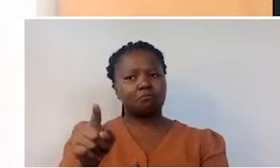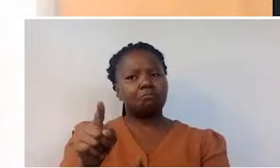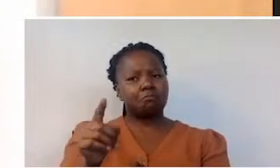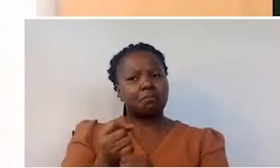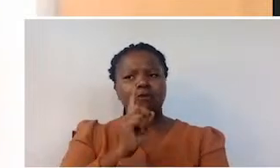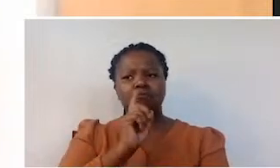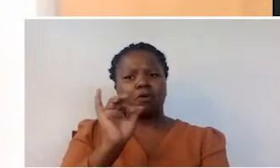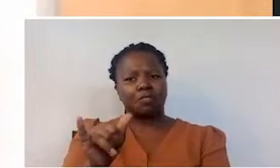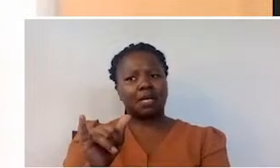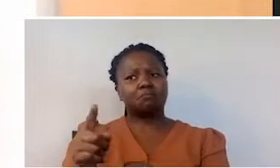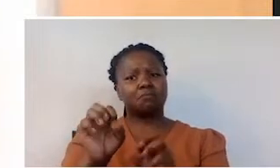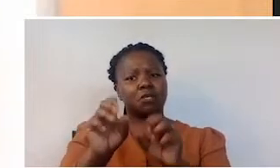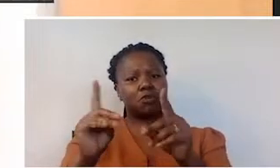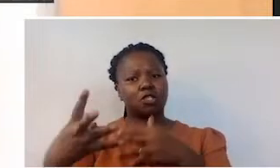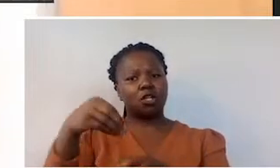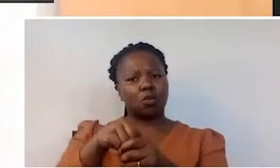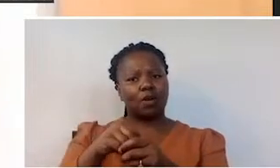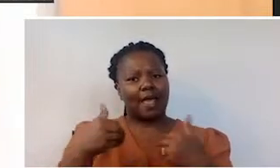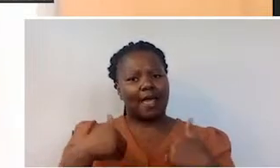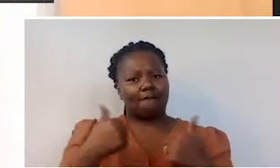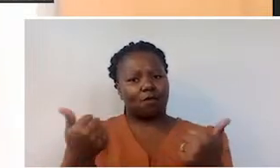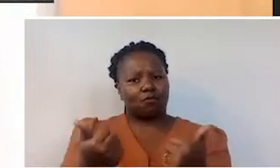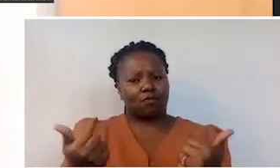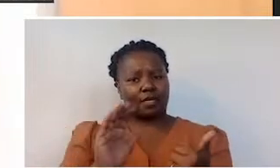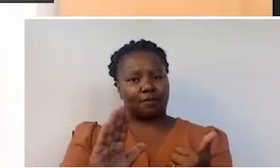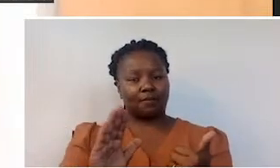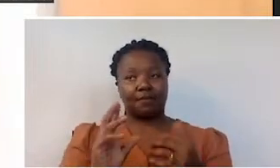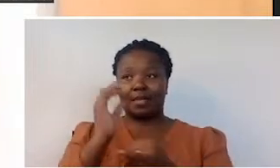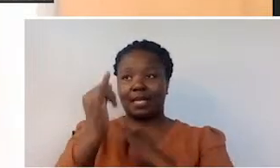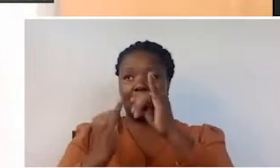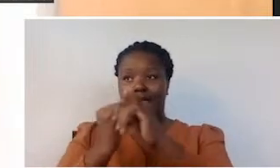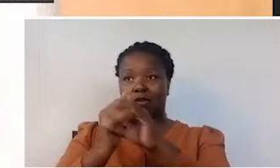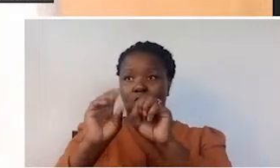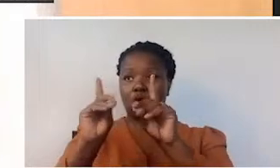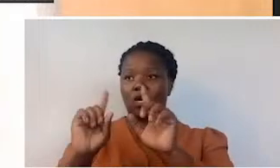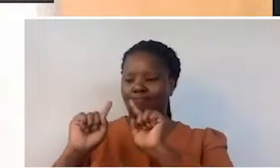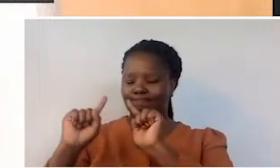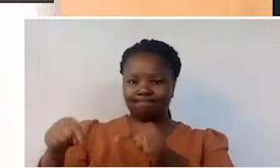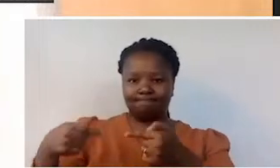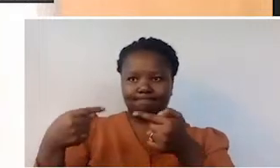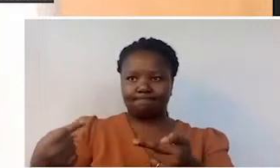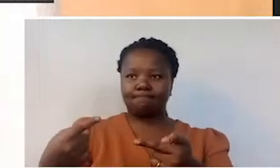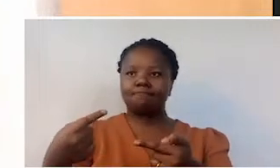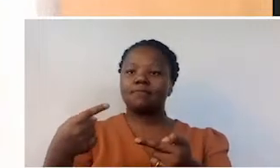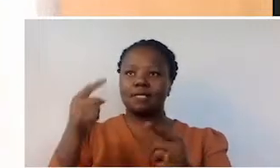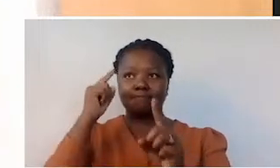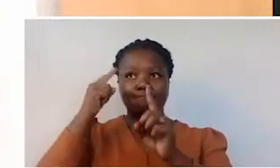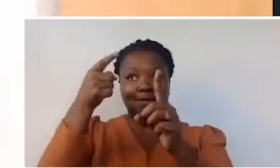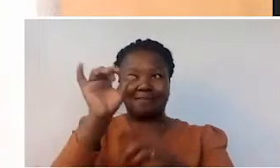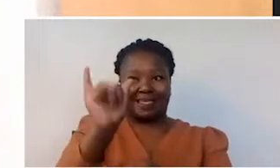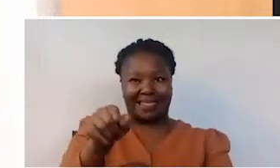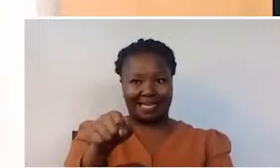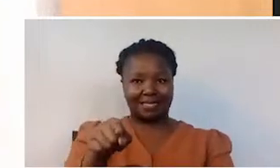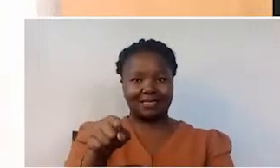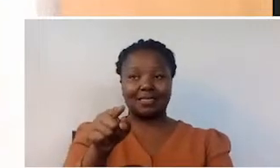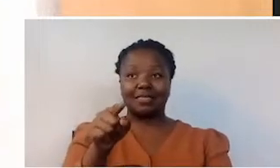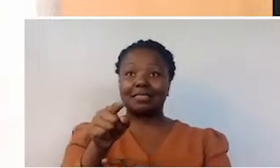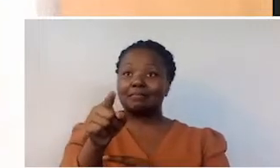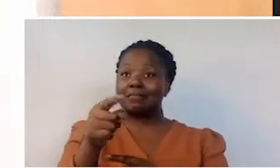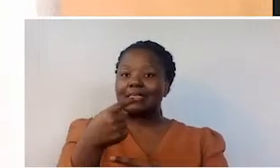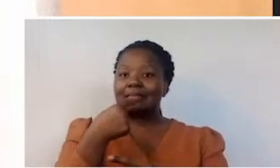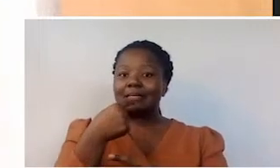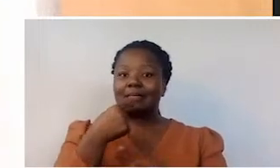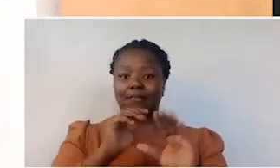Garantir l'inclusion des handicapés, eh bien, pour le faire, il est nécessaire de mettre en œuvre des politiques publiques qui veillent à